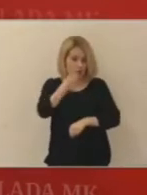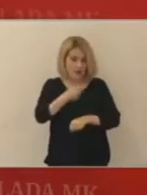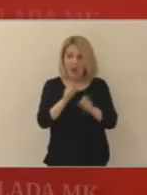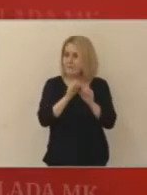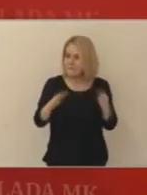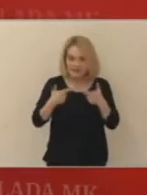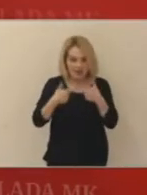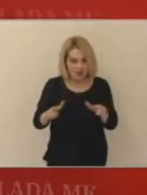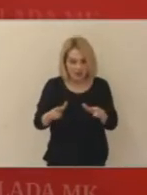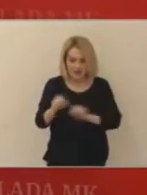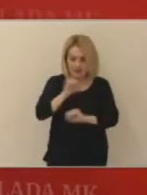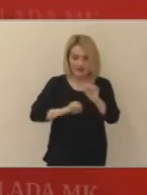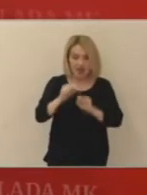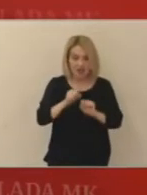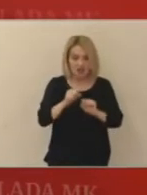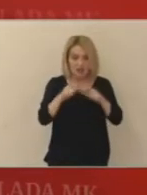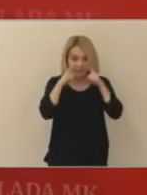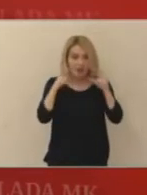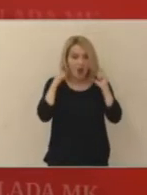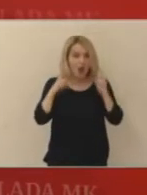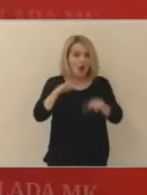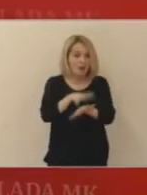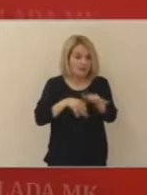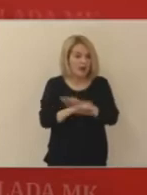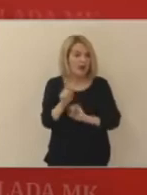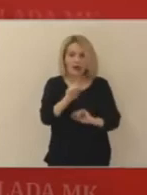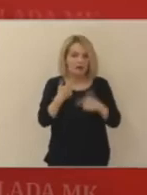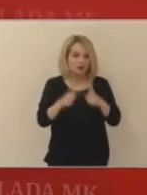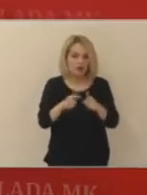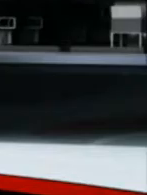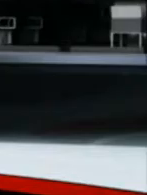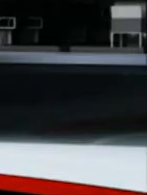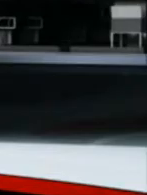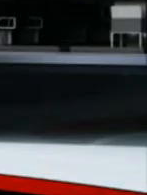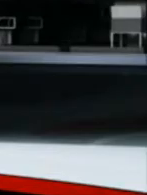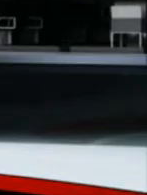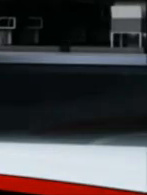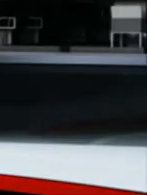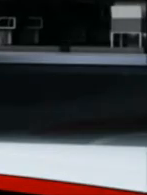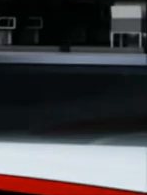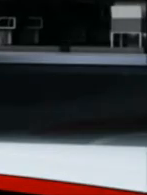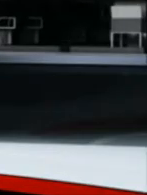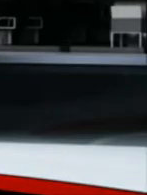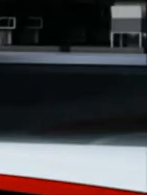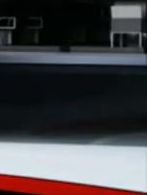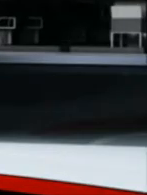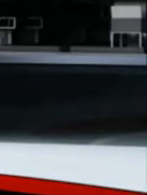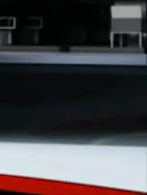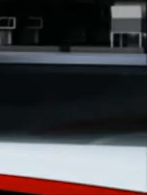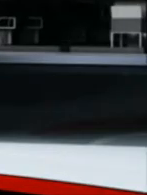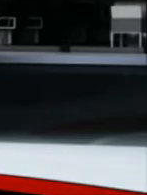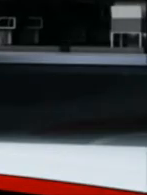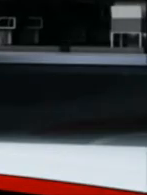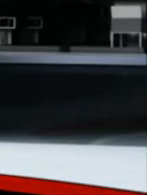дозволата и без заштитната опрема не смеат да излегуваат никаде. се издаваат дозволи за движење за време